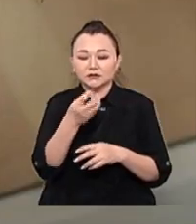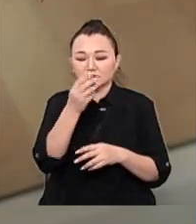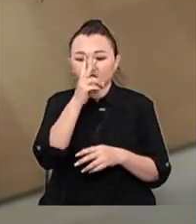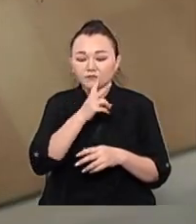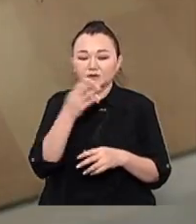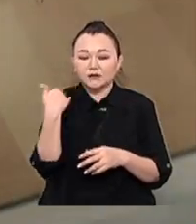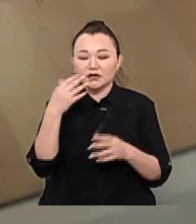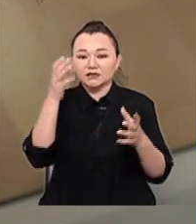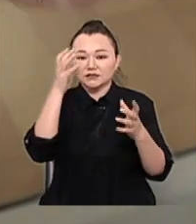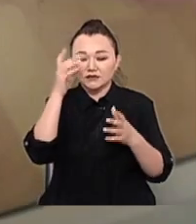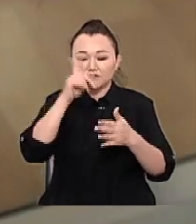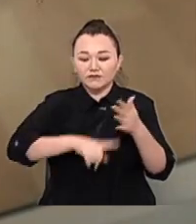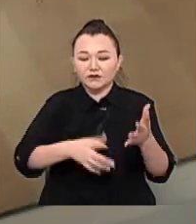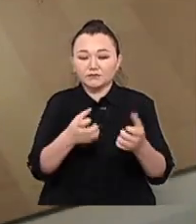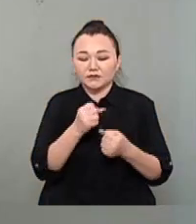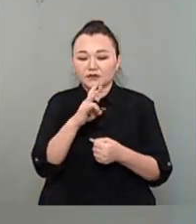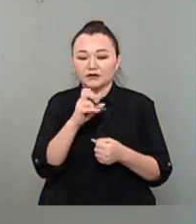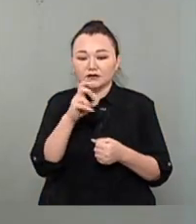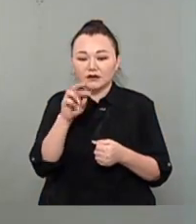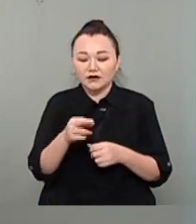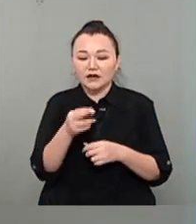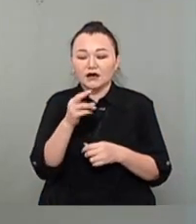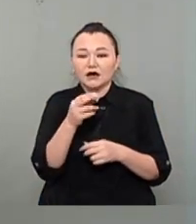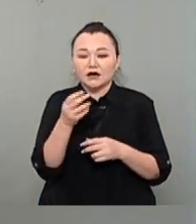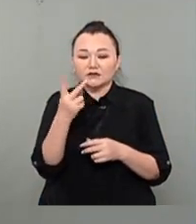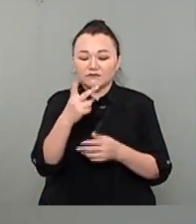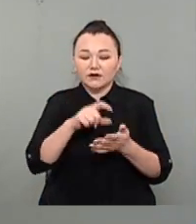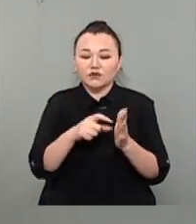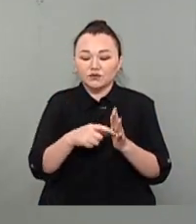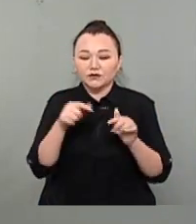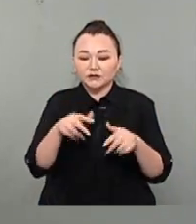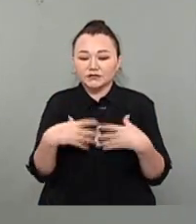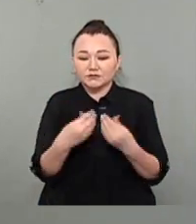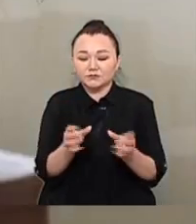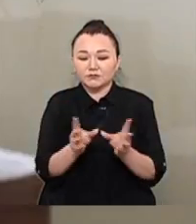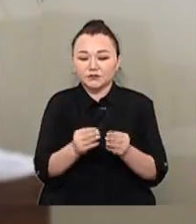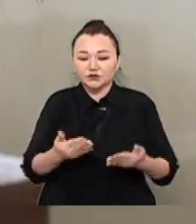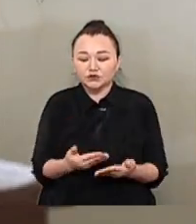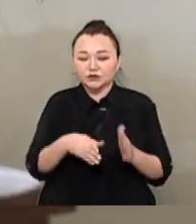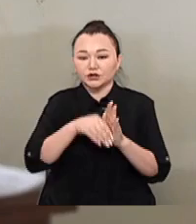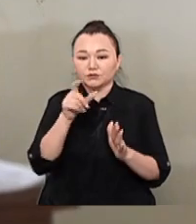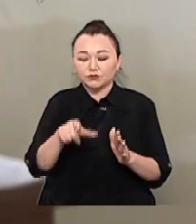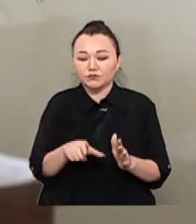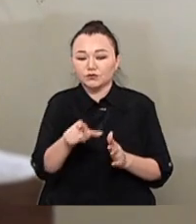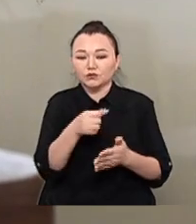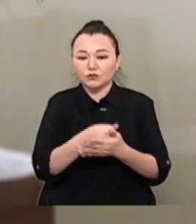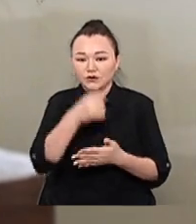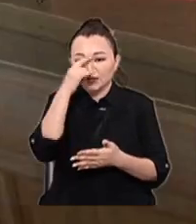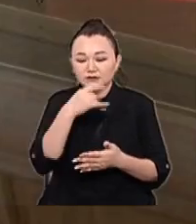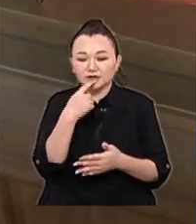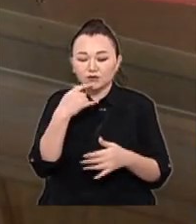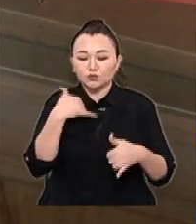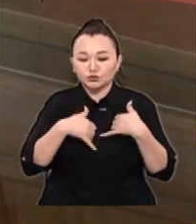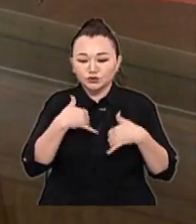бұрын ислам дінін қабылдаған Наталья Дементьева болса, 2 бөлмелі пәтерде отбасымен тұрады. Депутаттық жолға дейін қазақ тілінің